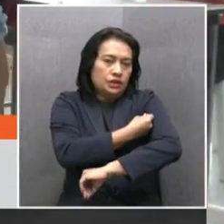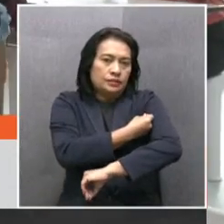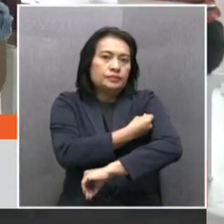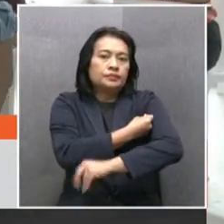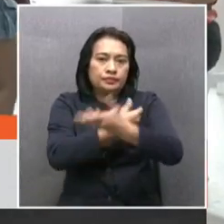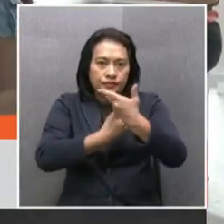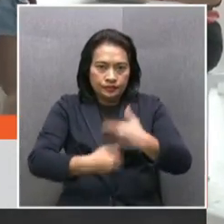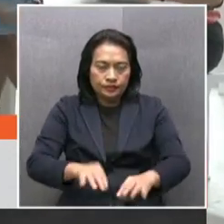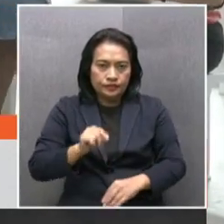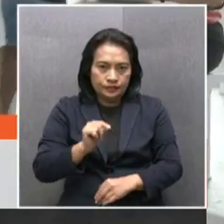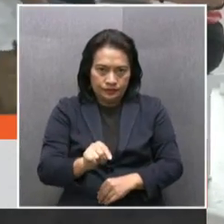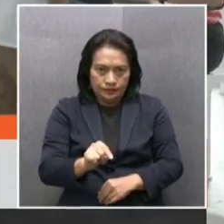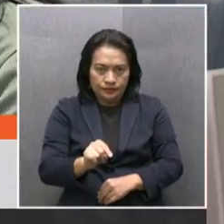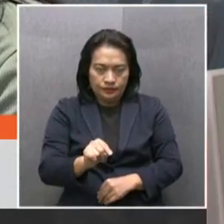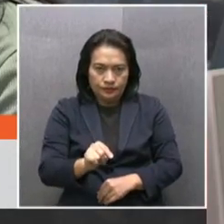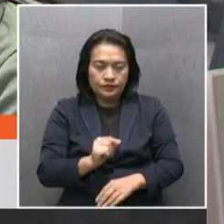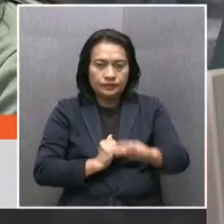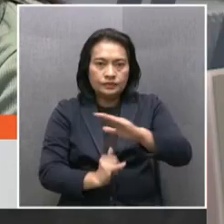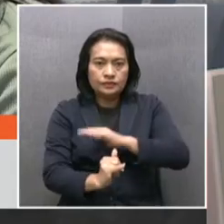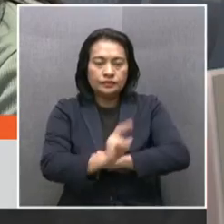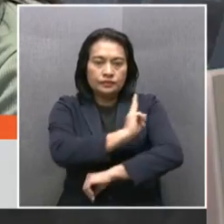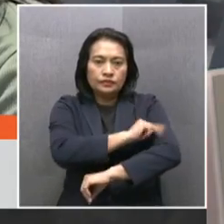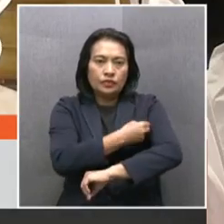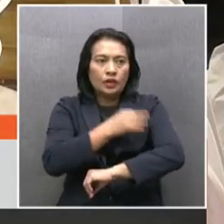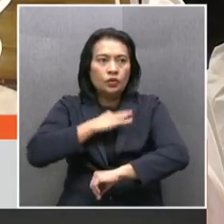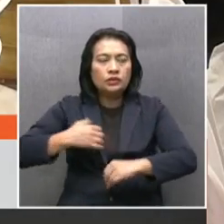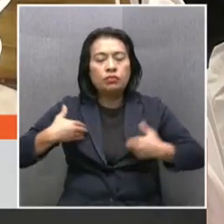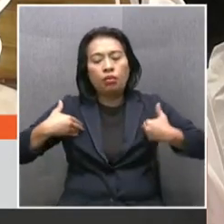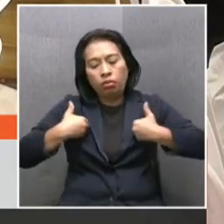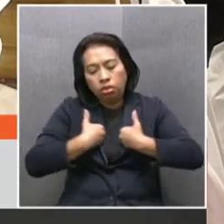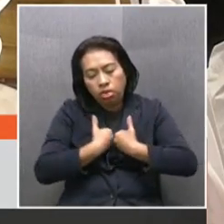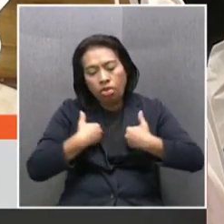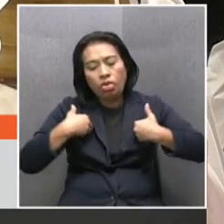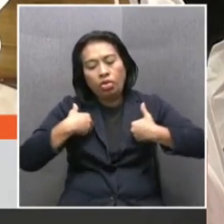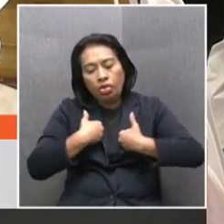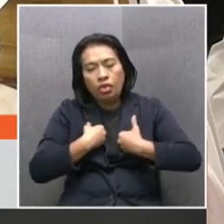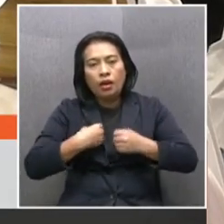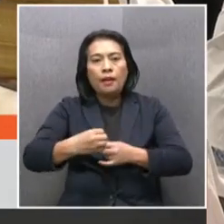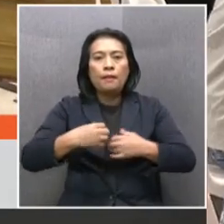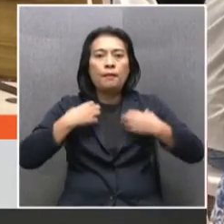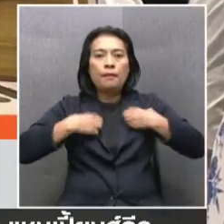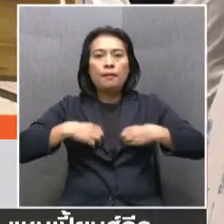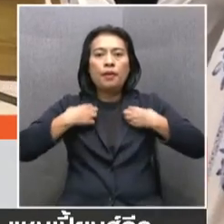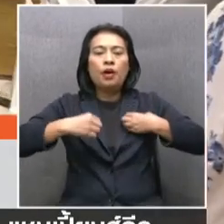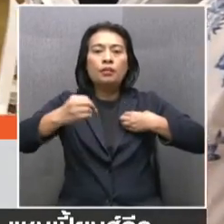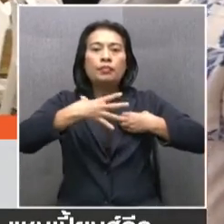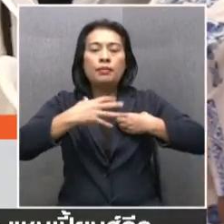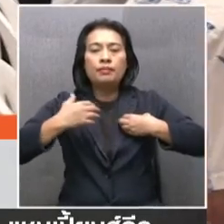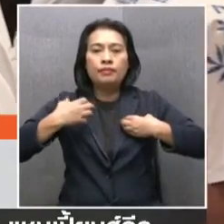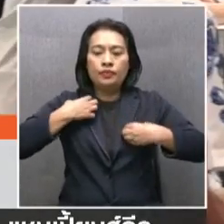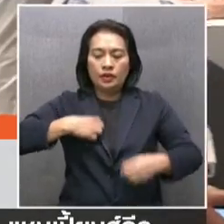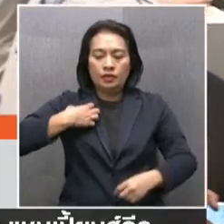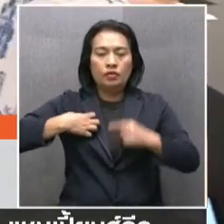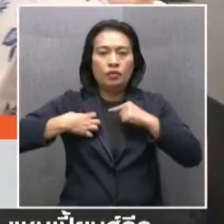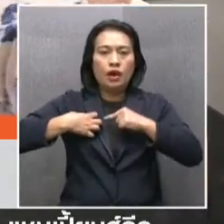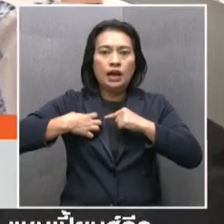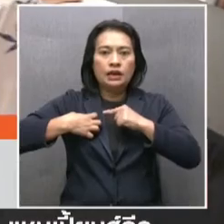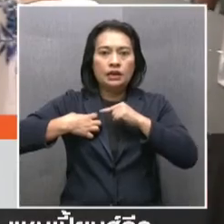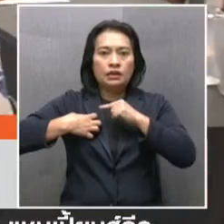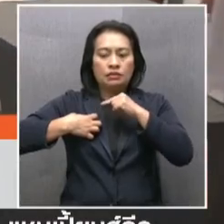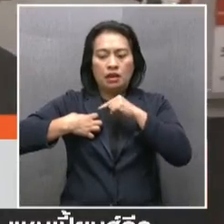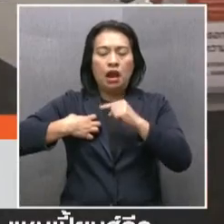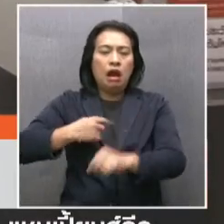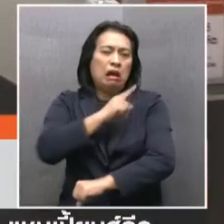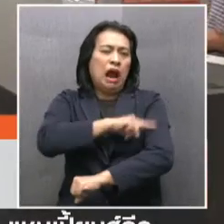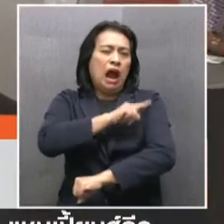นที่เข้านอนในโรงพยาบาลนะครับเธอก็มีอาการเหนื่อยมากขึ้นเอ็กซเรย์ปอดเนี่ยพบว่าปอดขวาทั้งแถบขาวไปหมดเลยนะครับ